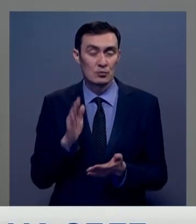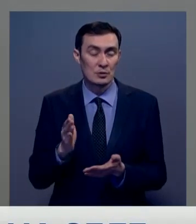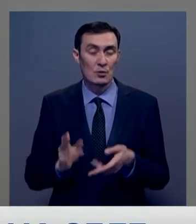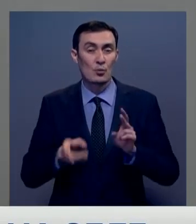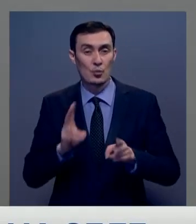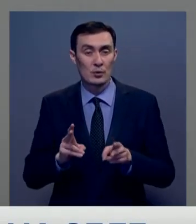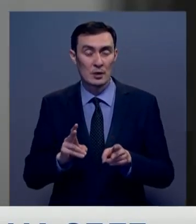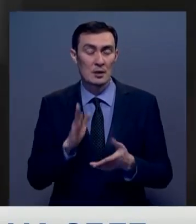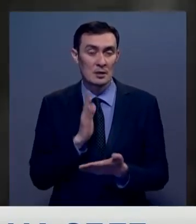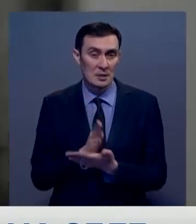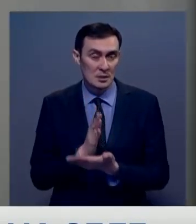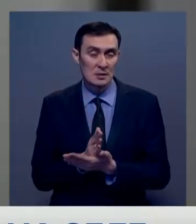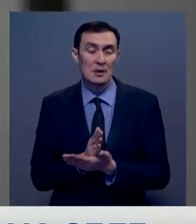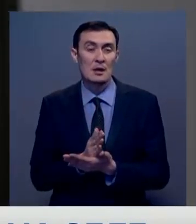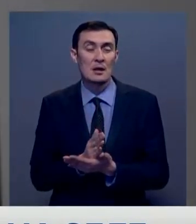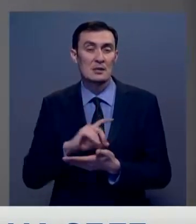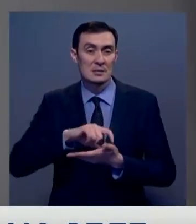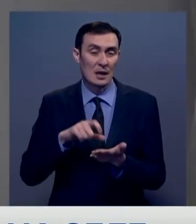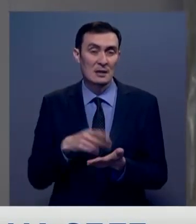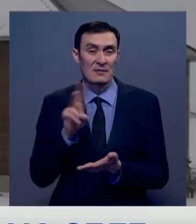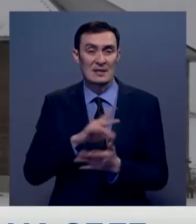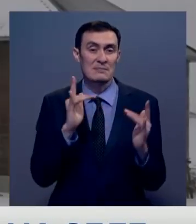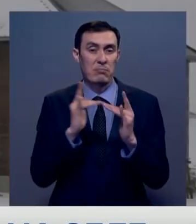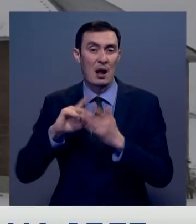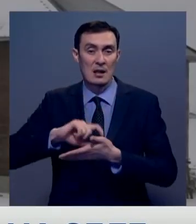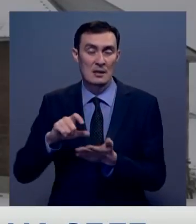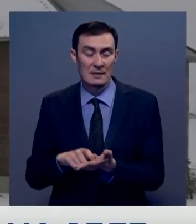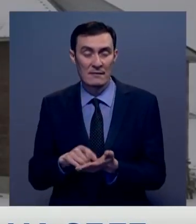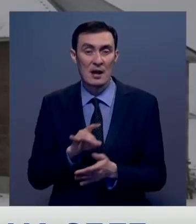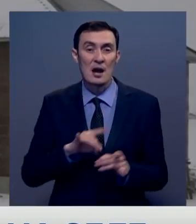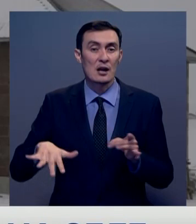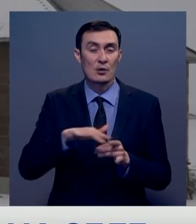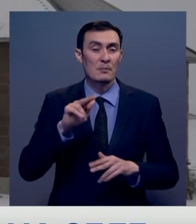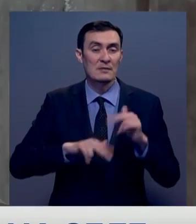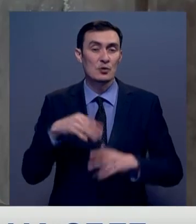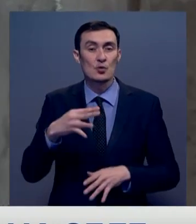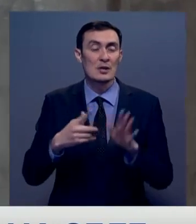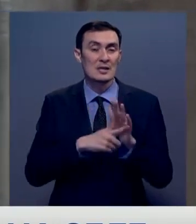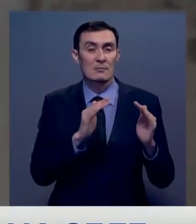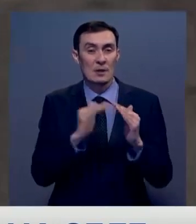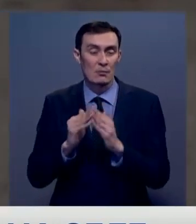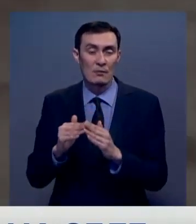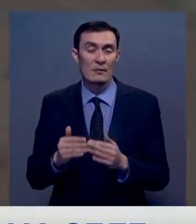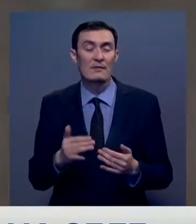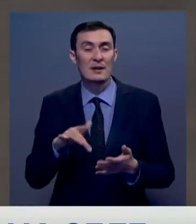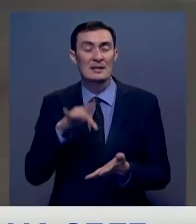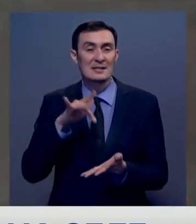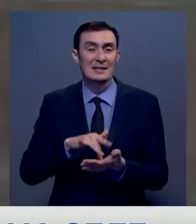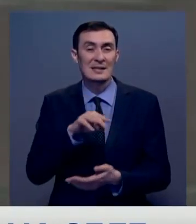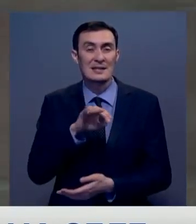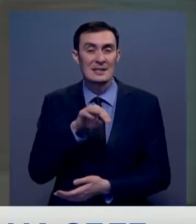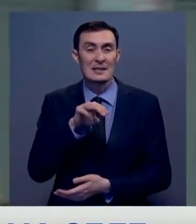кухня, гостиная и 2 спальни будет. В районе с начала года возвели 47 домов, в основном в райцентре